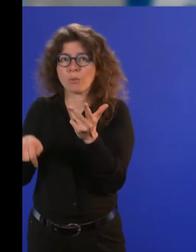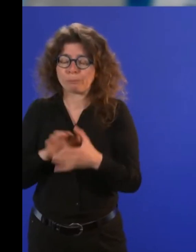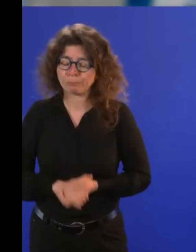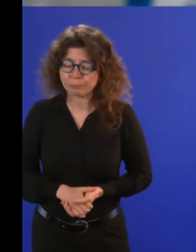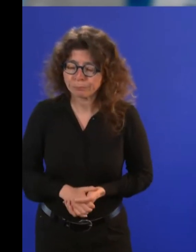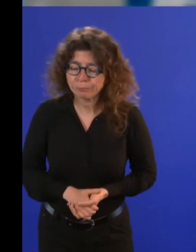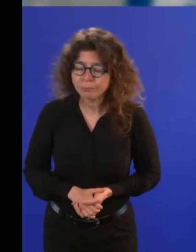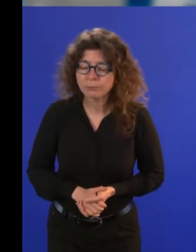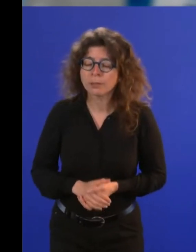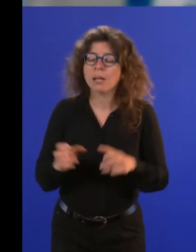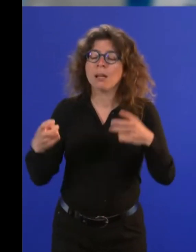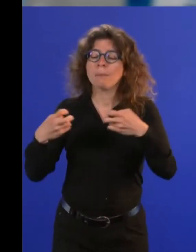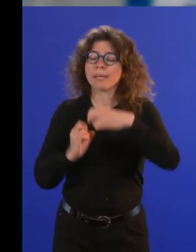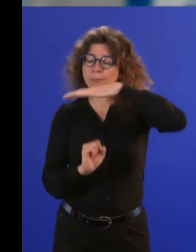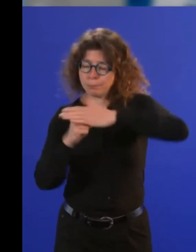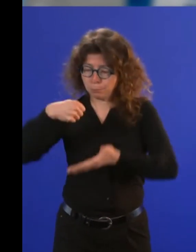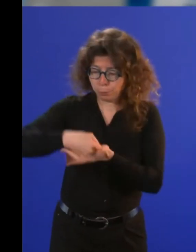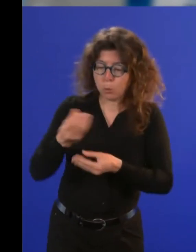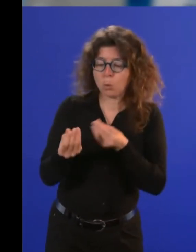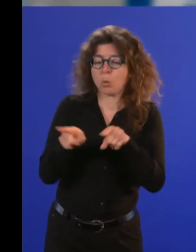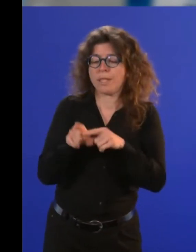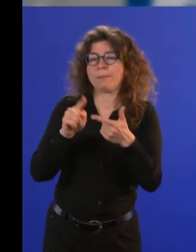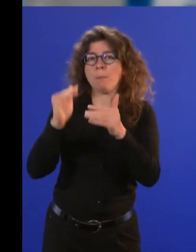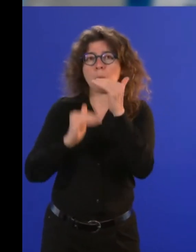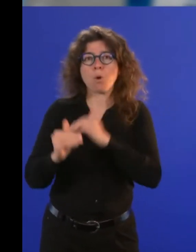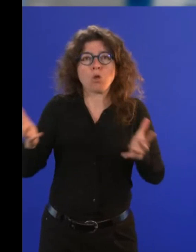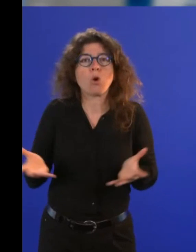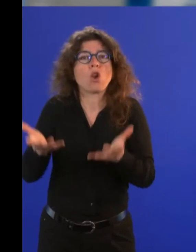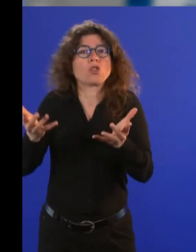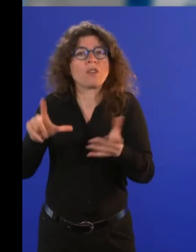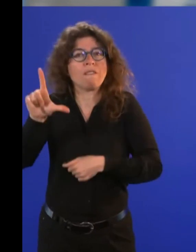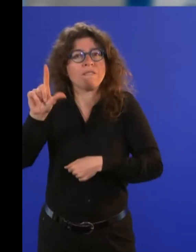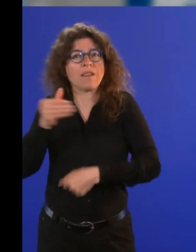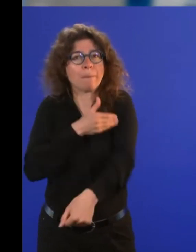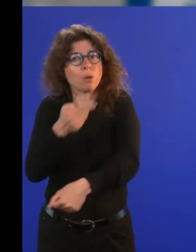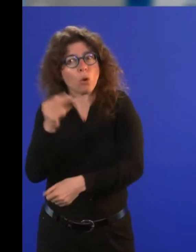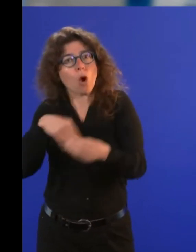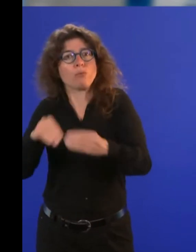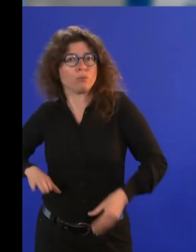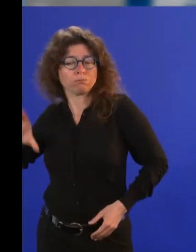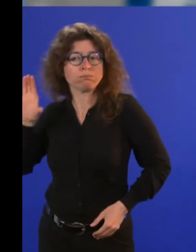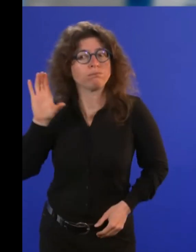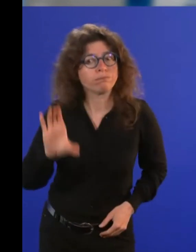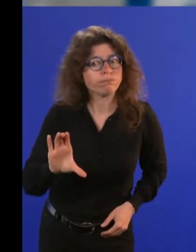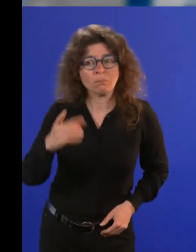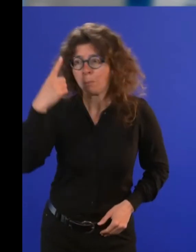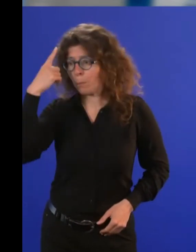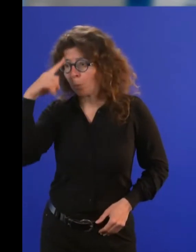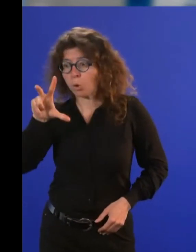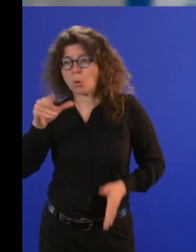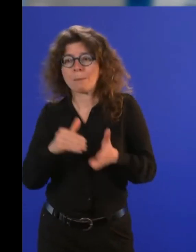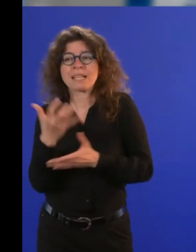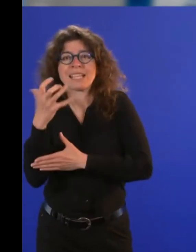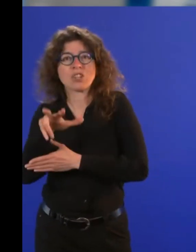loyers désormais, mais aussi le plan de relance du logement de la métropole à hauteur de 20 millions d'euros supplémentaires qui permettra de débloquer plus de 3